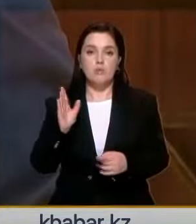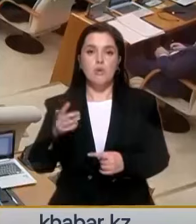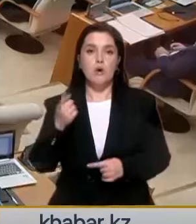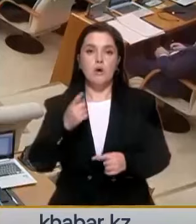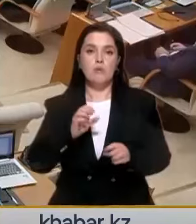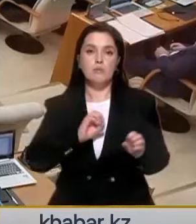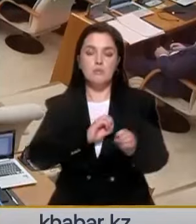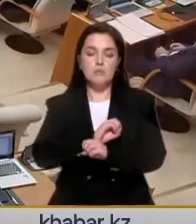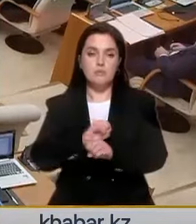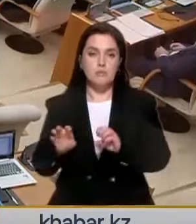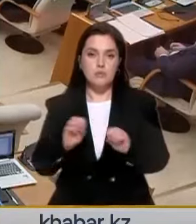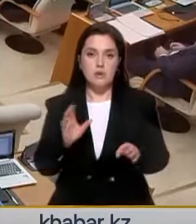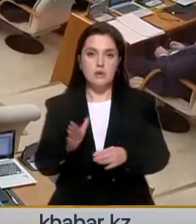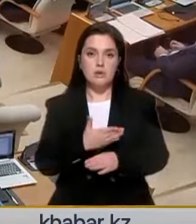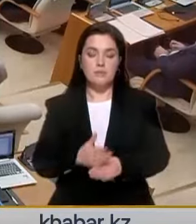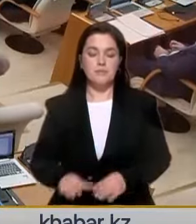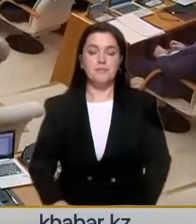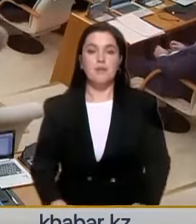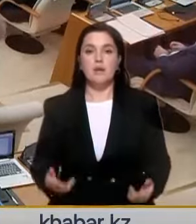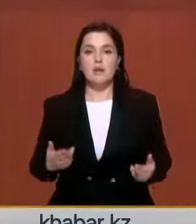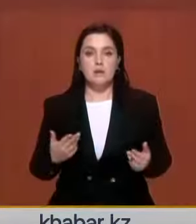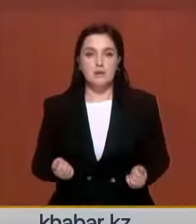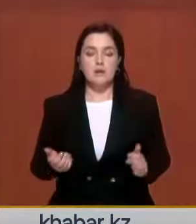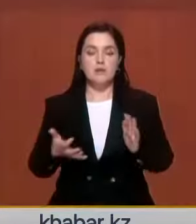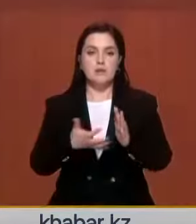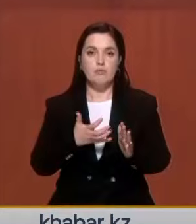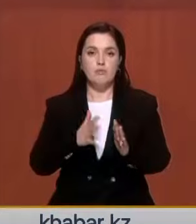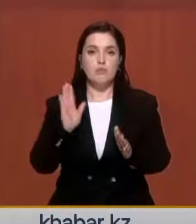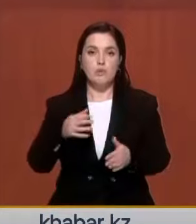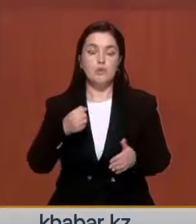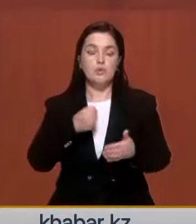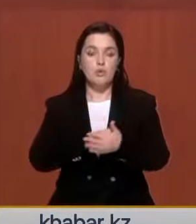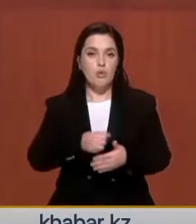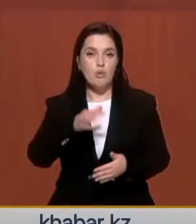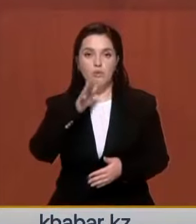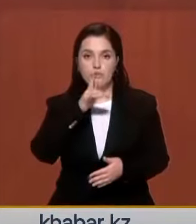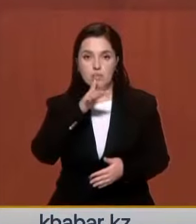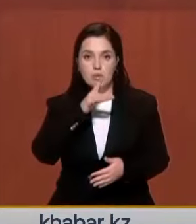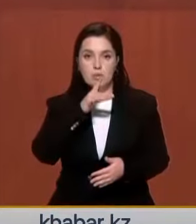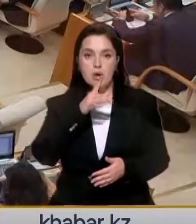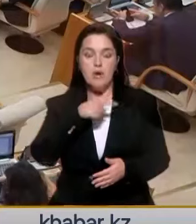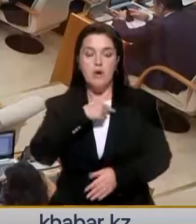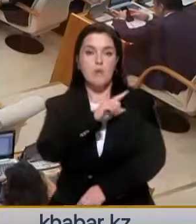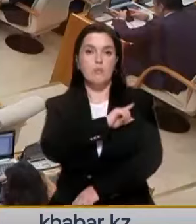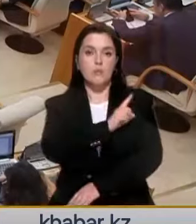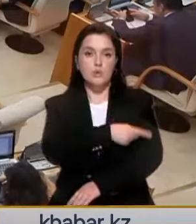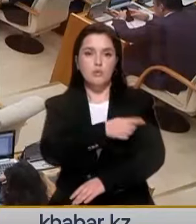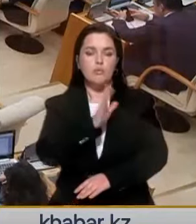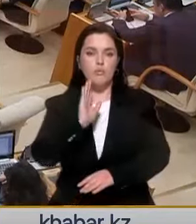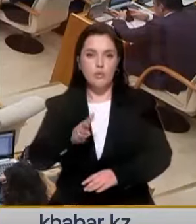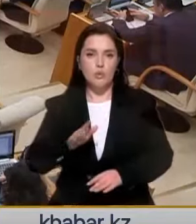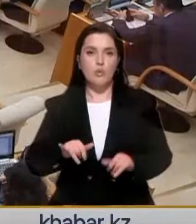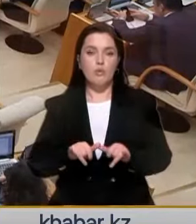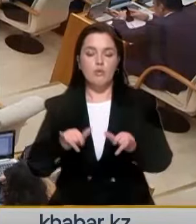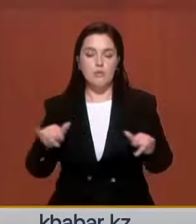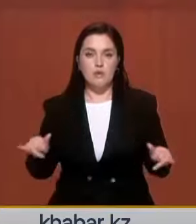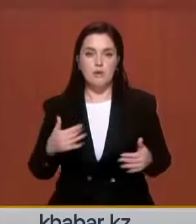покрывать дефицит Да прогнозируется по нефтепродуктам до момента расширения наших мощностей где-то порядка на